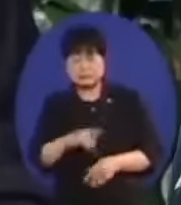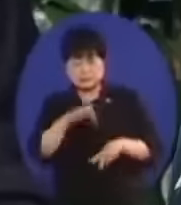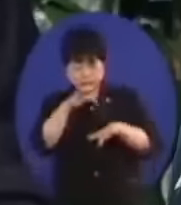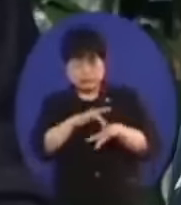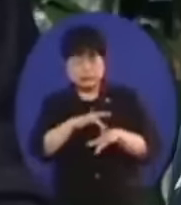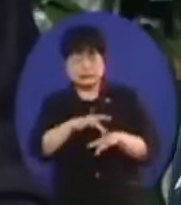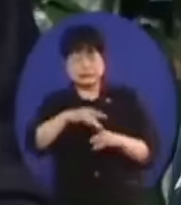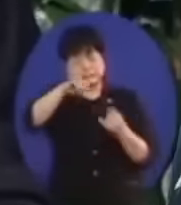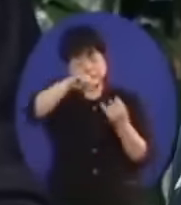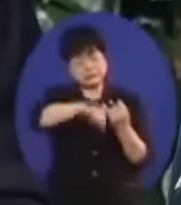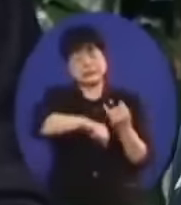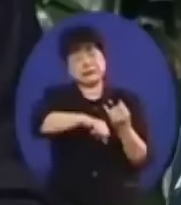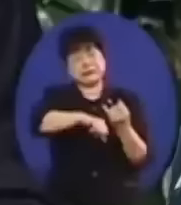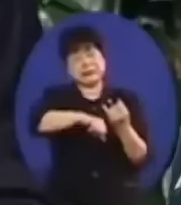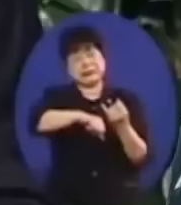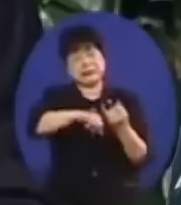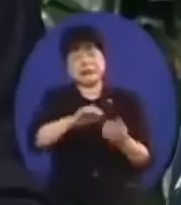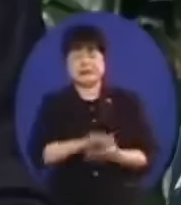들렸나이다.